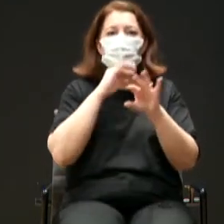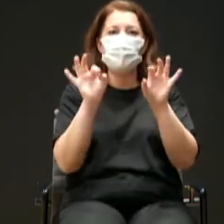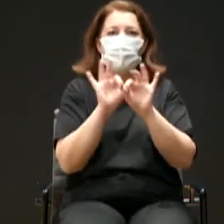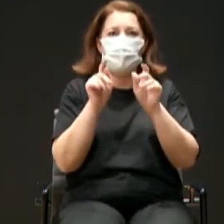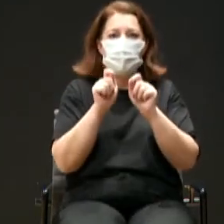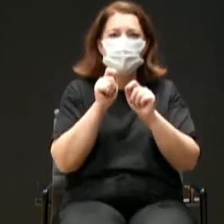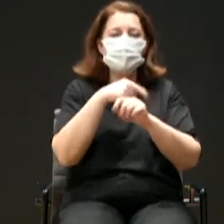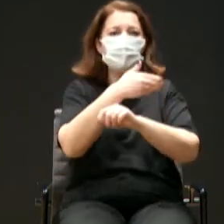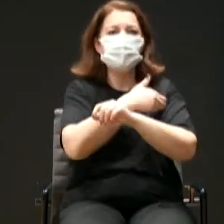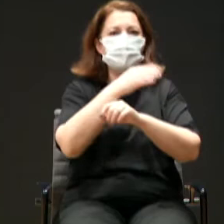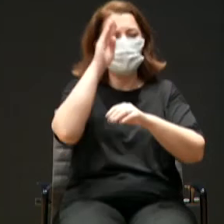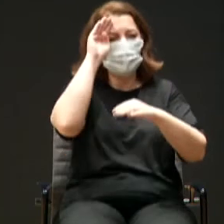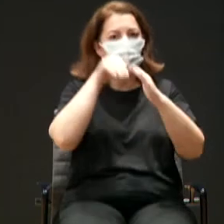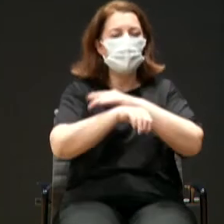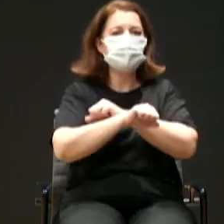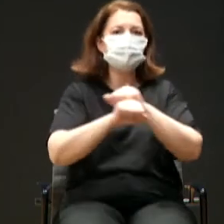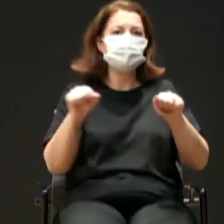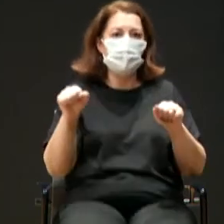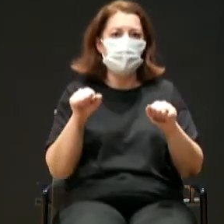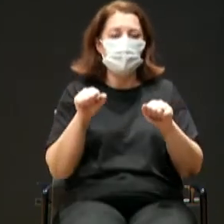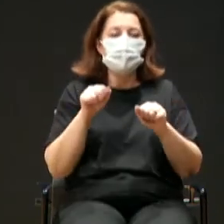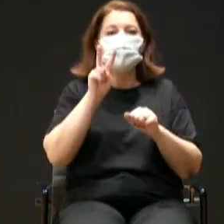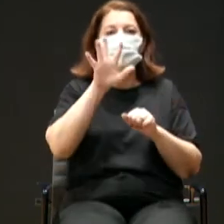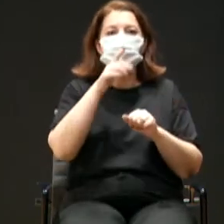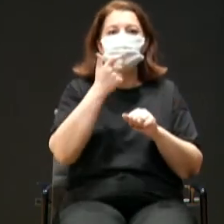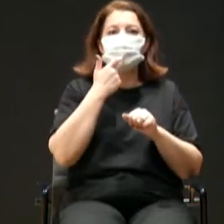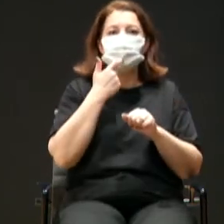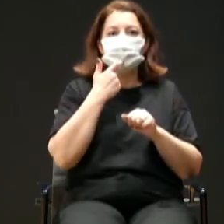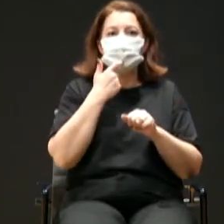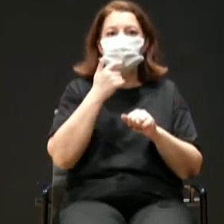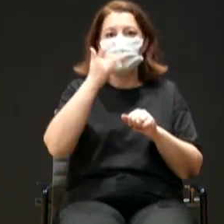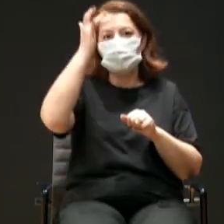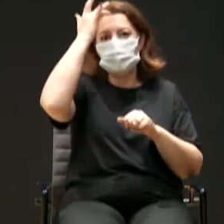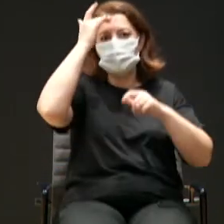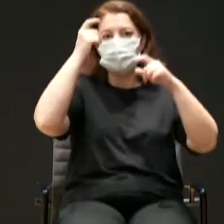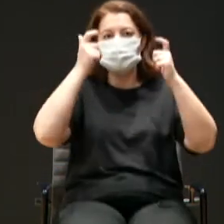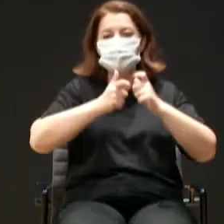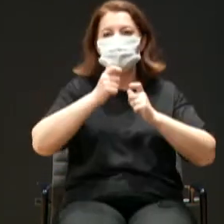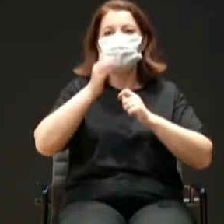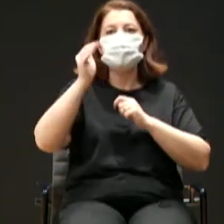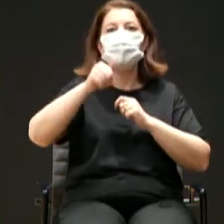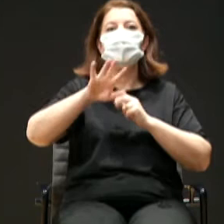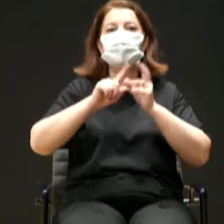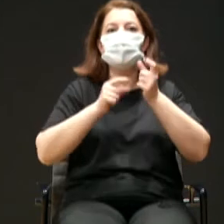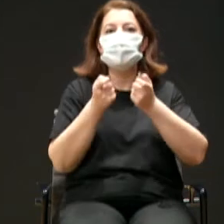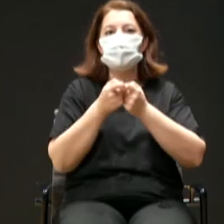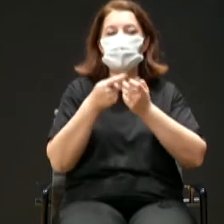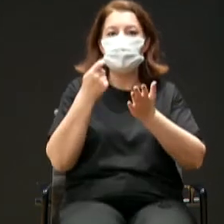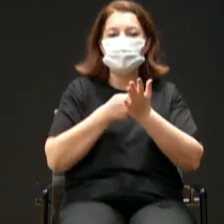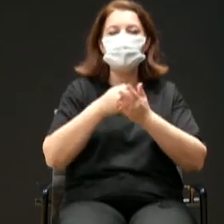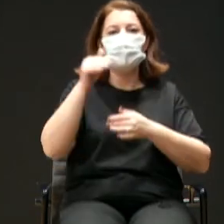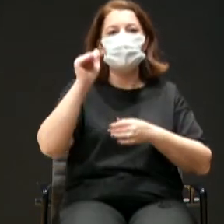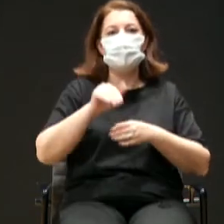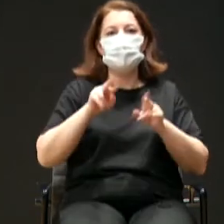tuzak kurmuş. 25 yıldır Beylikdüzü'ne gelmeyen İBB yatırımları gelir hale